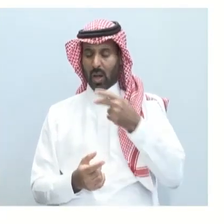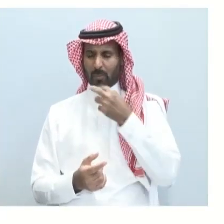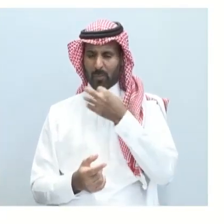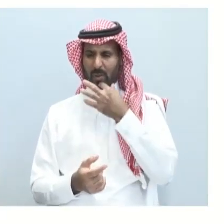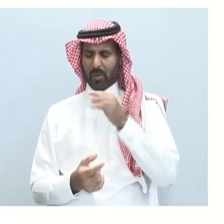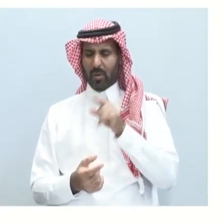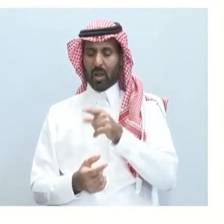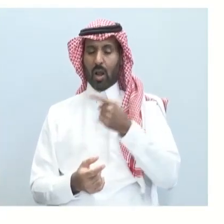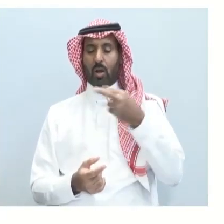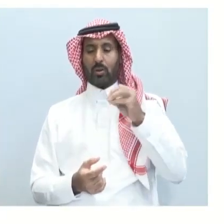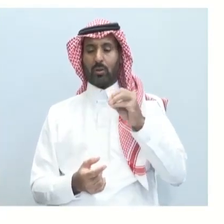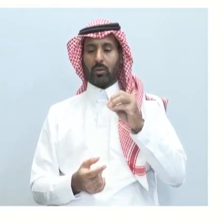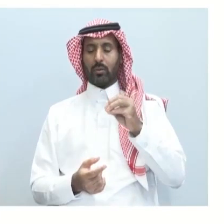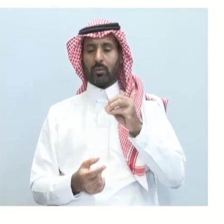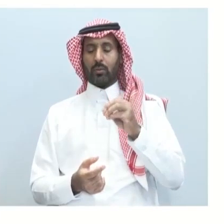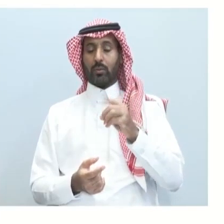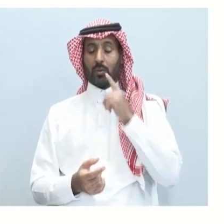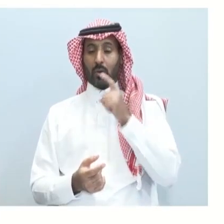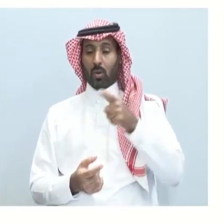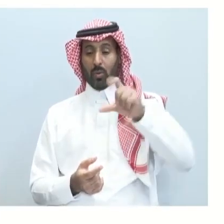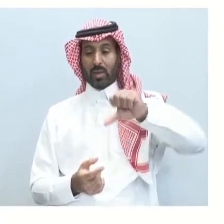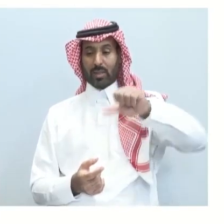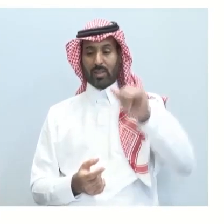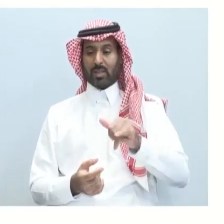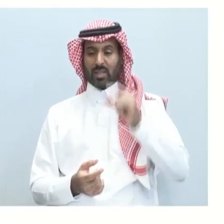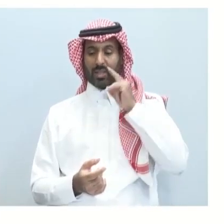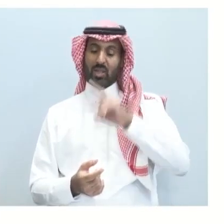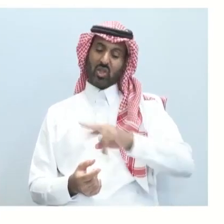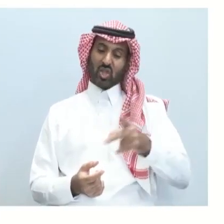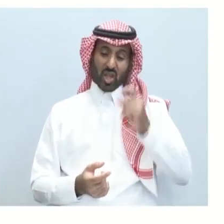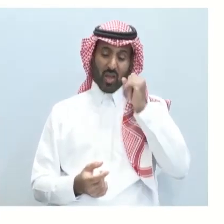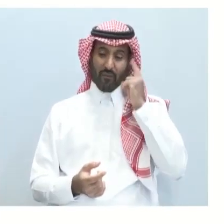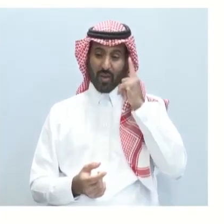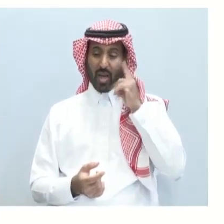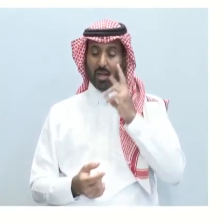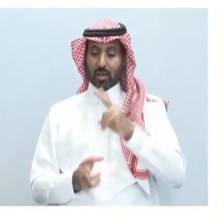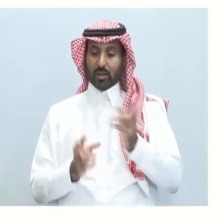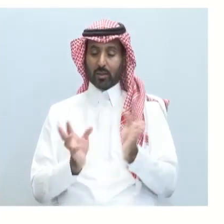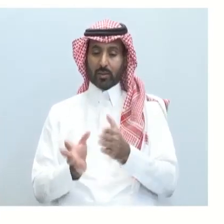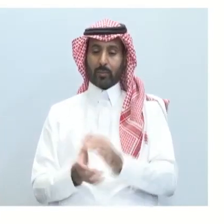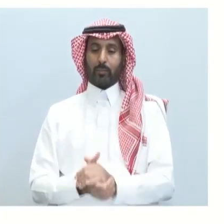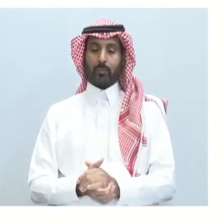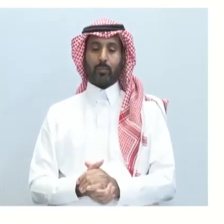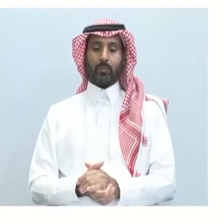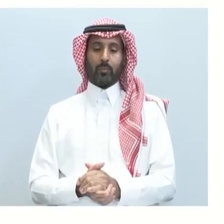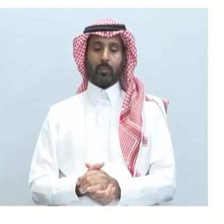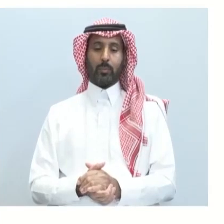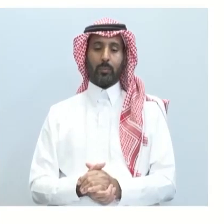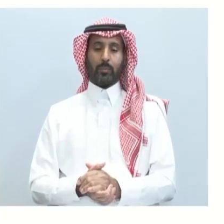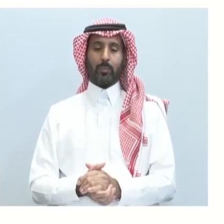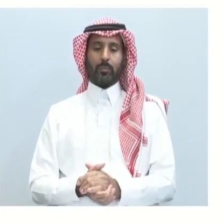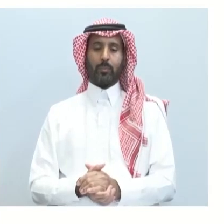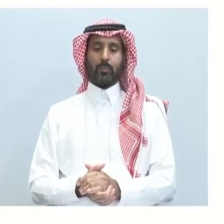او قاعده بمعنى انه هنا لويس منفصل تماما عن افكار ارهينيوس وافكار مين وافكار برونستد